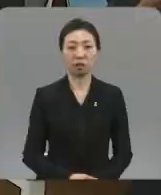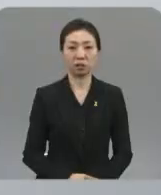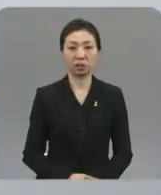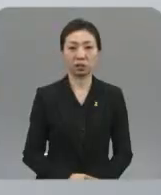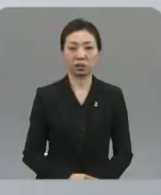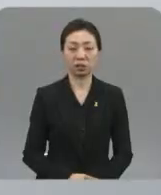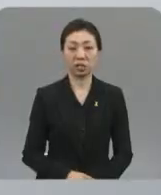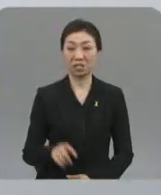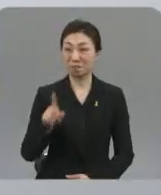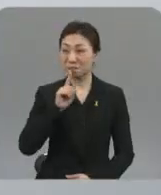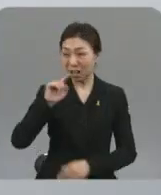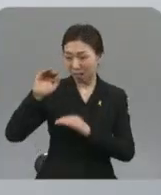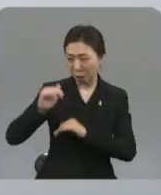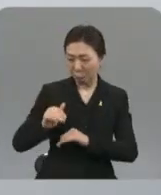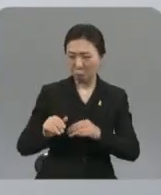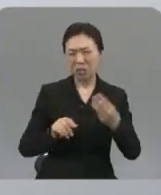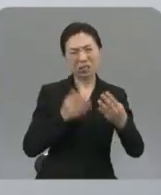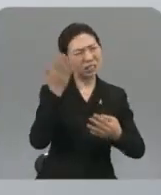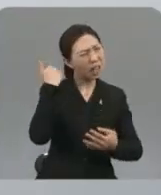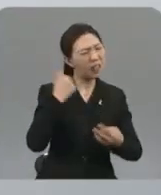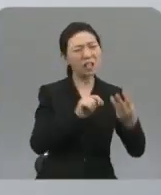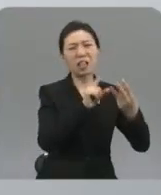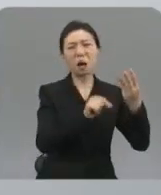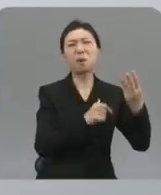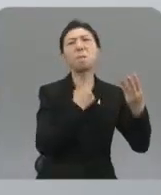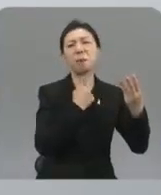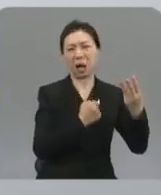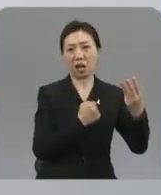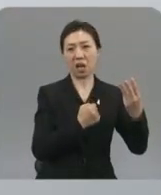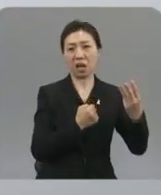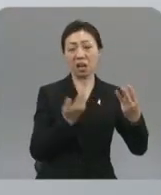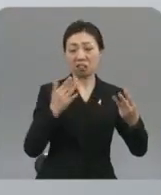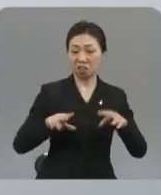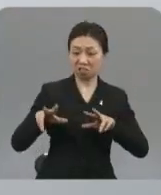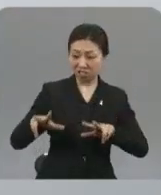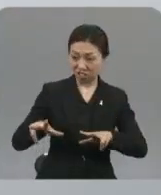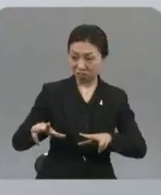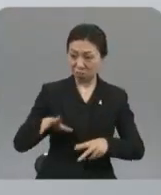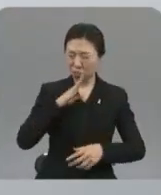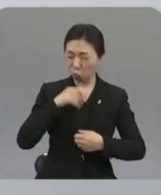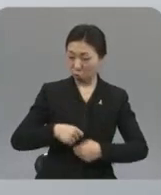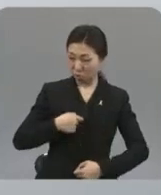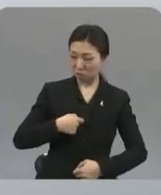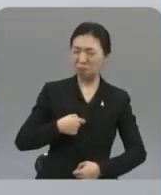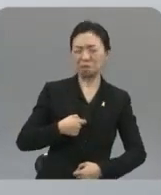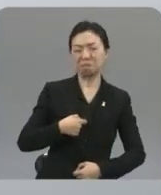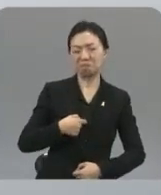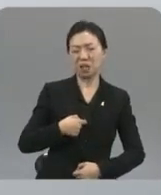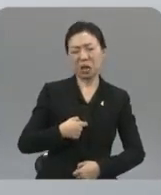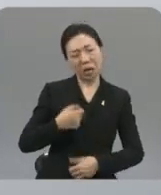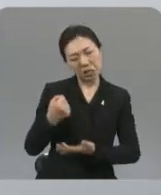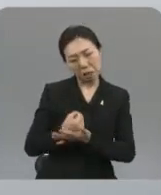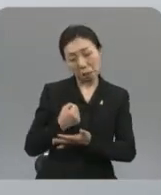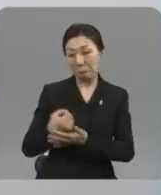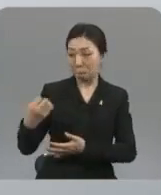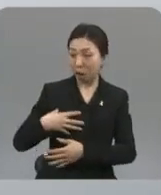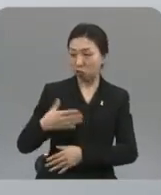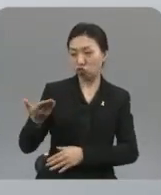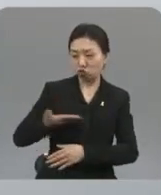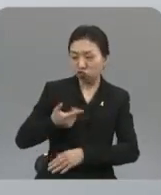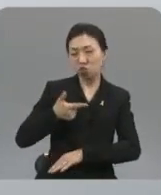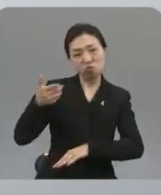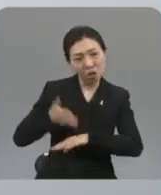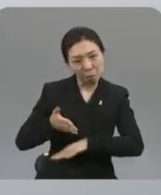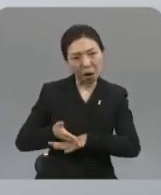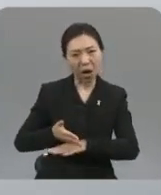au semi-conducteur qui sida à cette exprimé à propos du travail forcé durant la colonisation nippone de la Corée il a déclaré qu'il était touché par